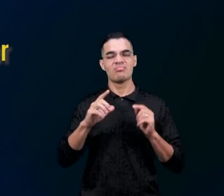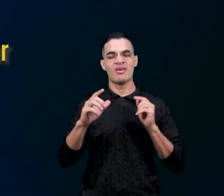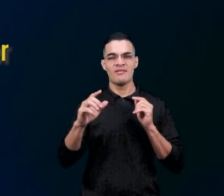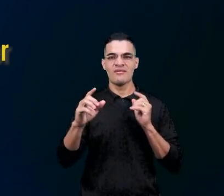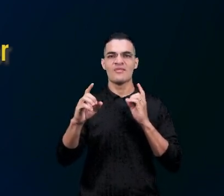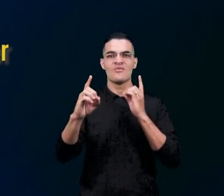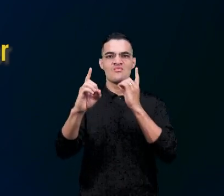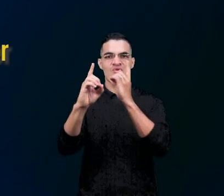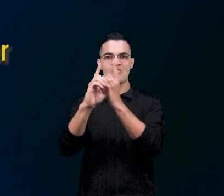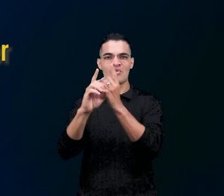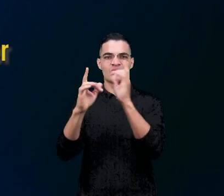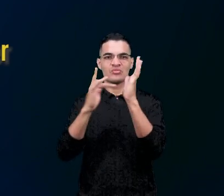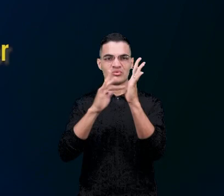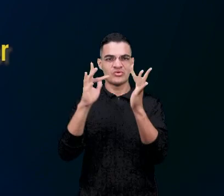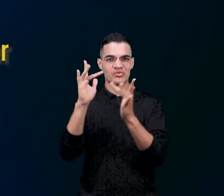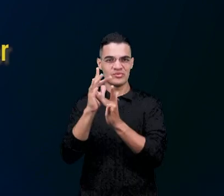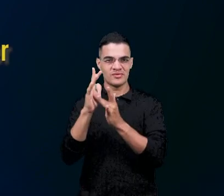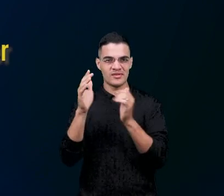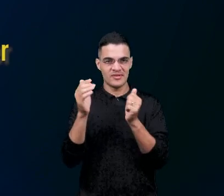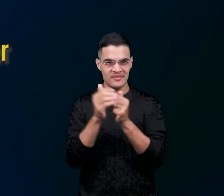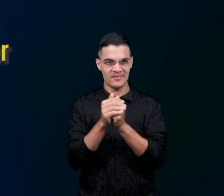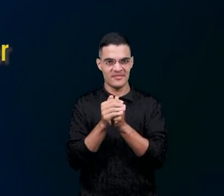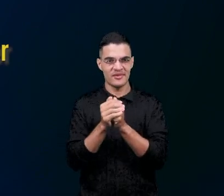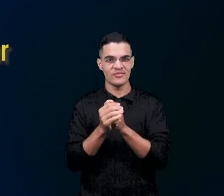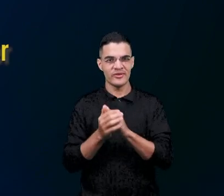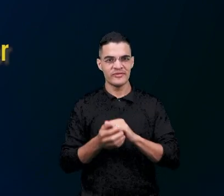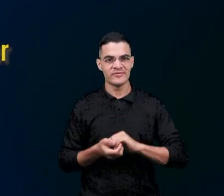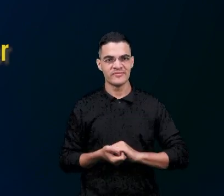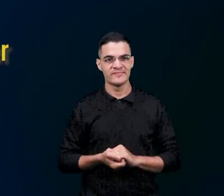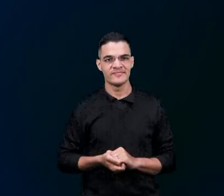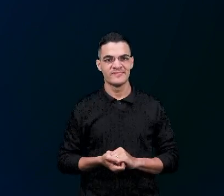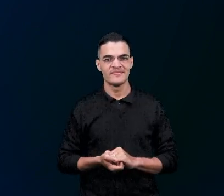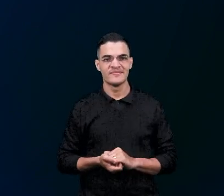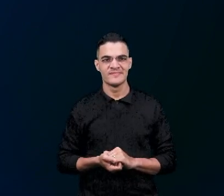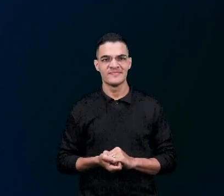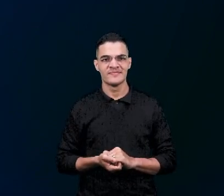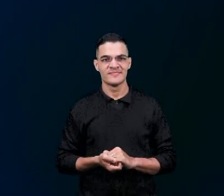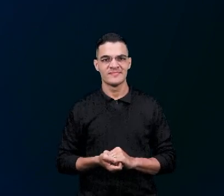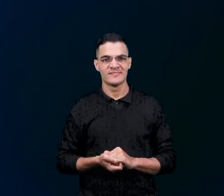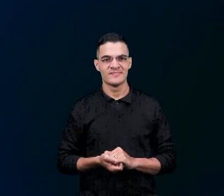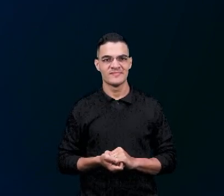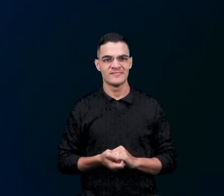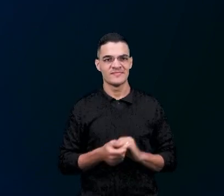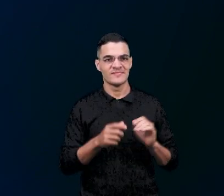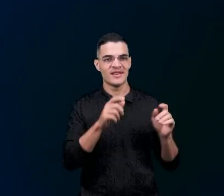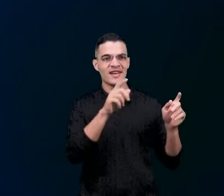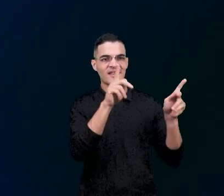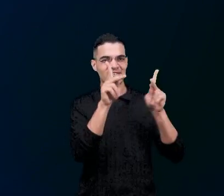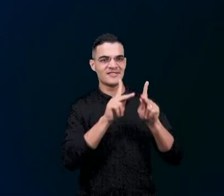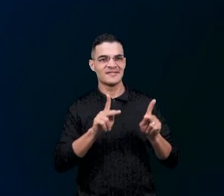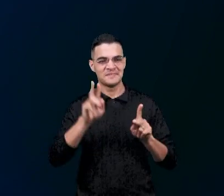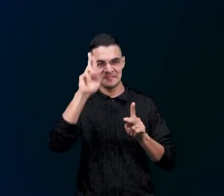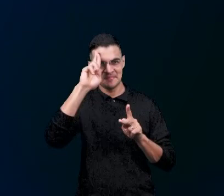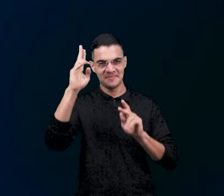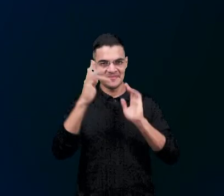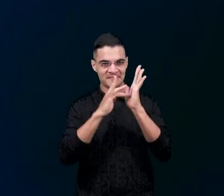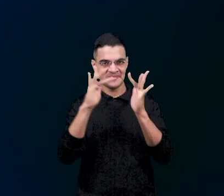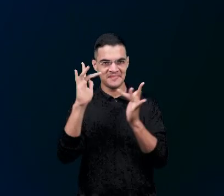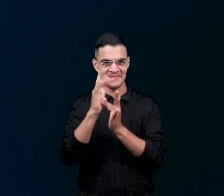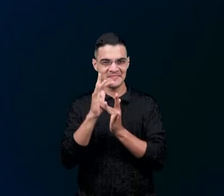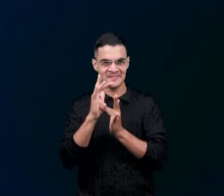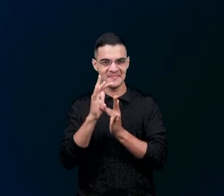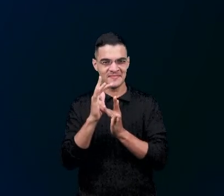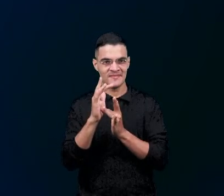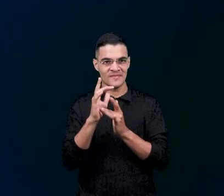une rencontre avec le Seigneur Jésus. Amen. La paix du Seigneur Jésus.